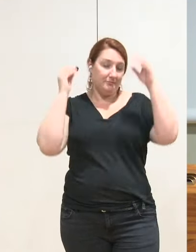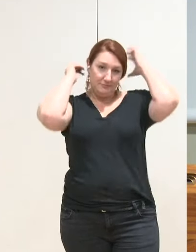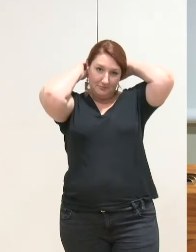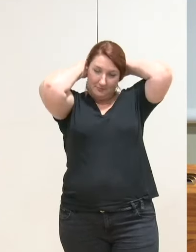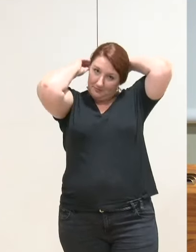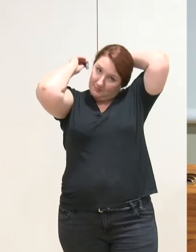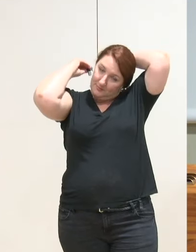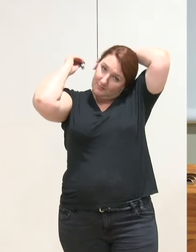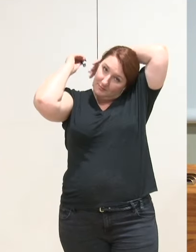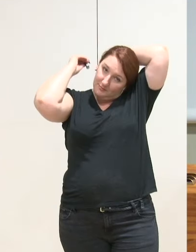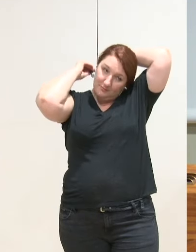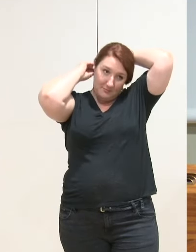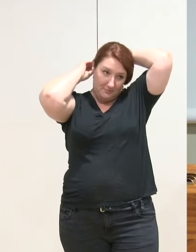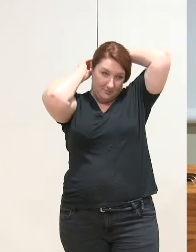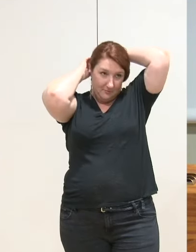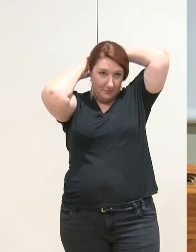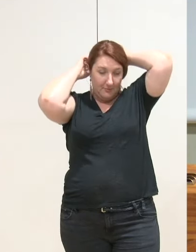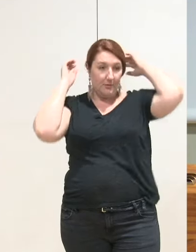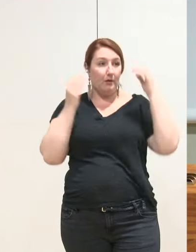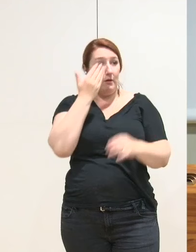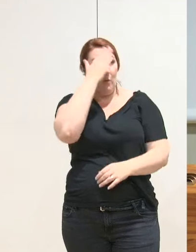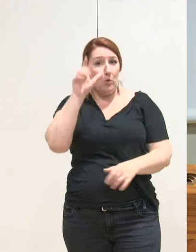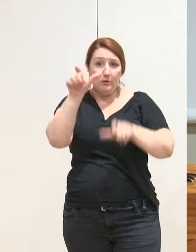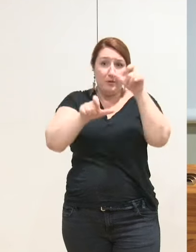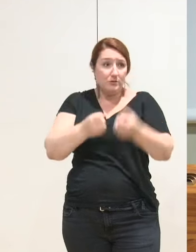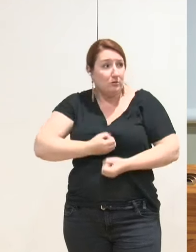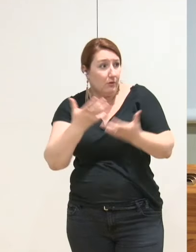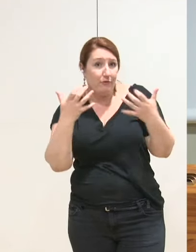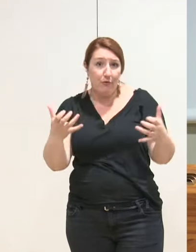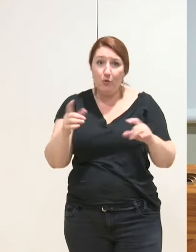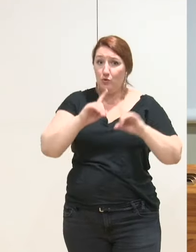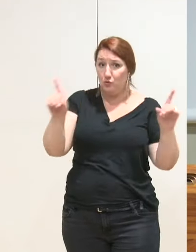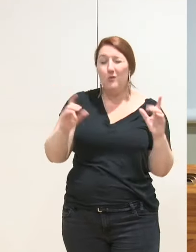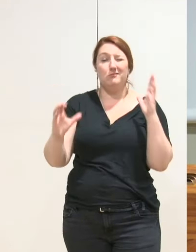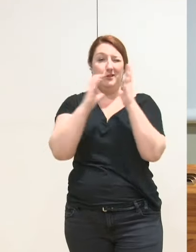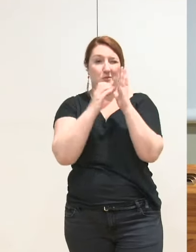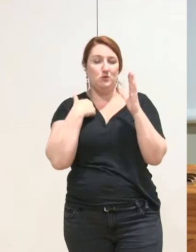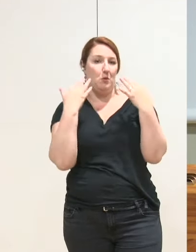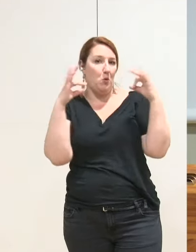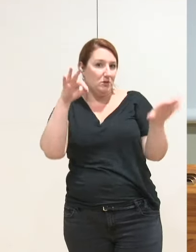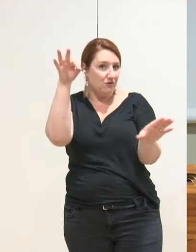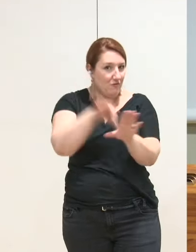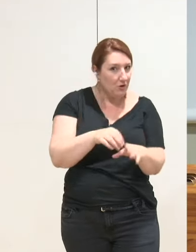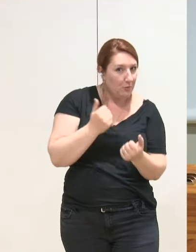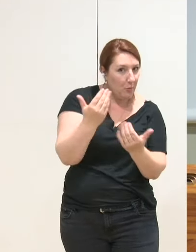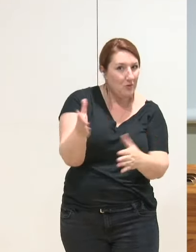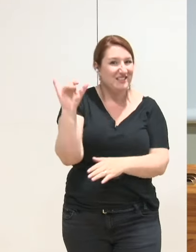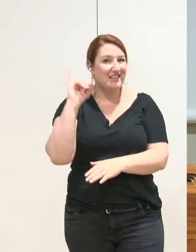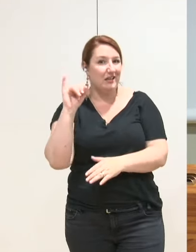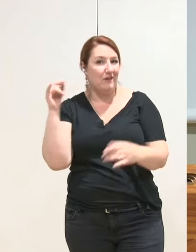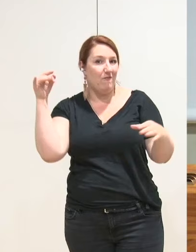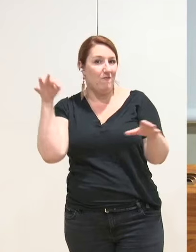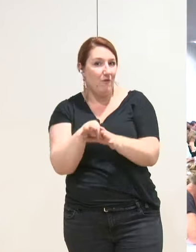non au quel cas je mets cette délibération numéro 10 au voix qui ne prend pas part